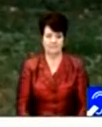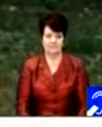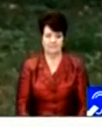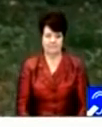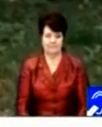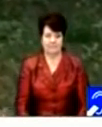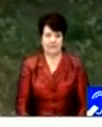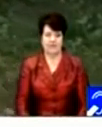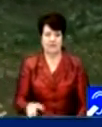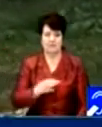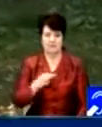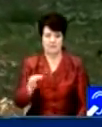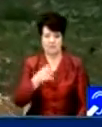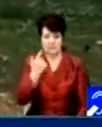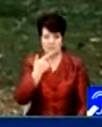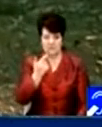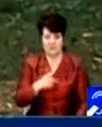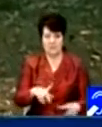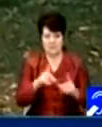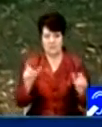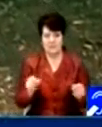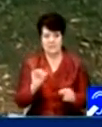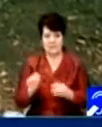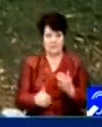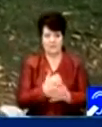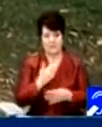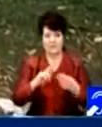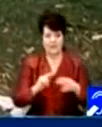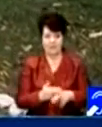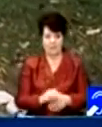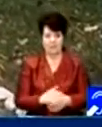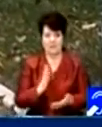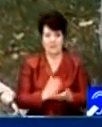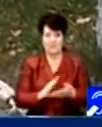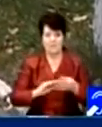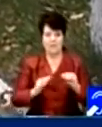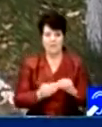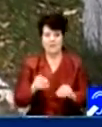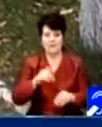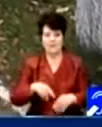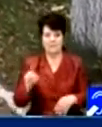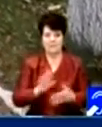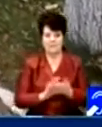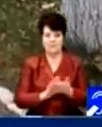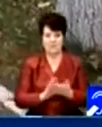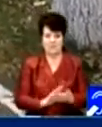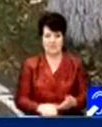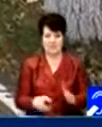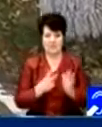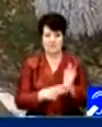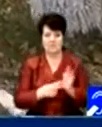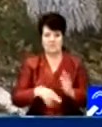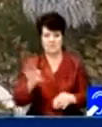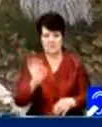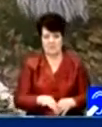În secolul în care ar trebui să se vorbească în școli despre inovații și tehnologii, mai avem probleme la capitolul igienă. În 70%